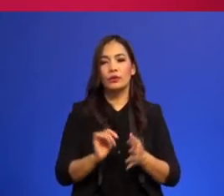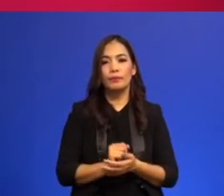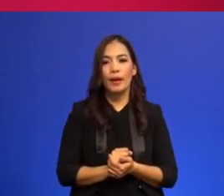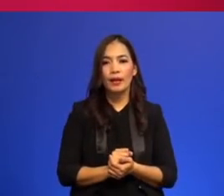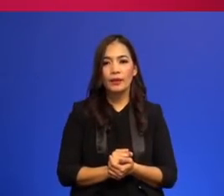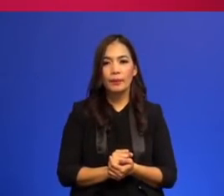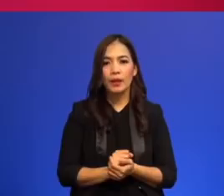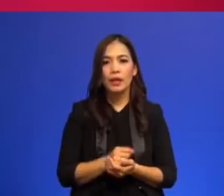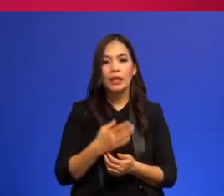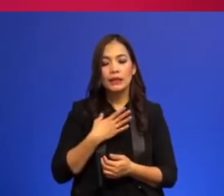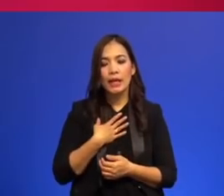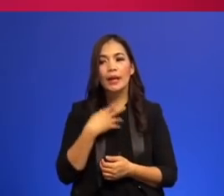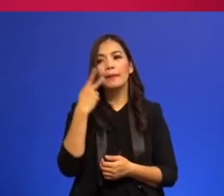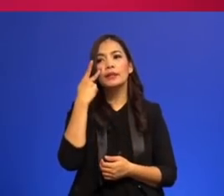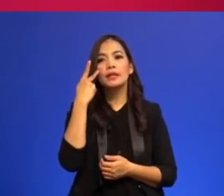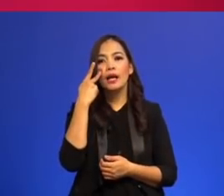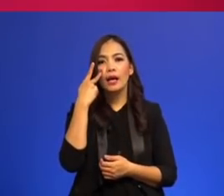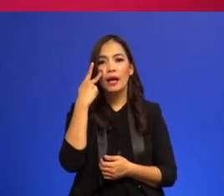Saya menjaga.